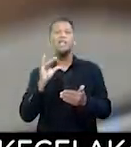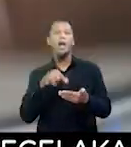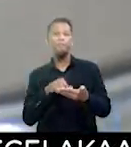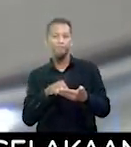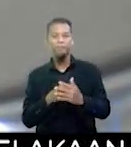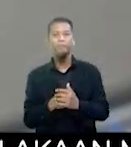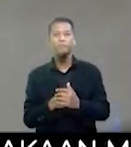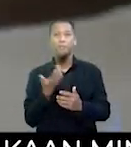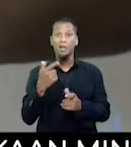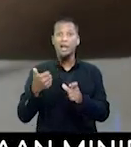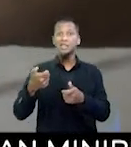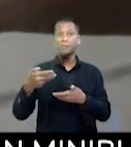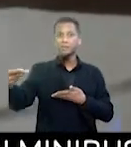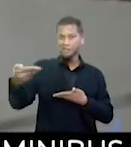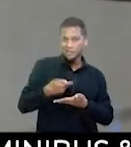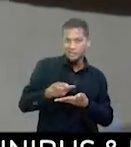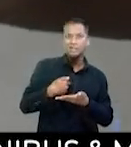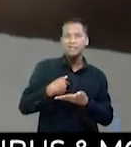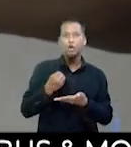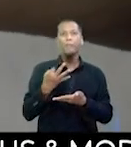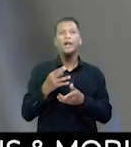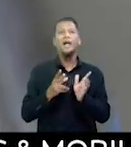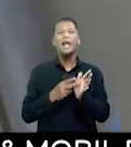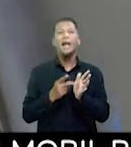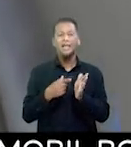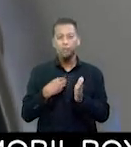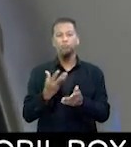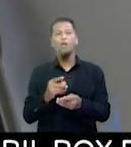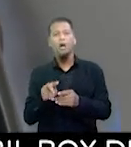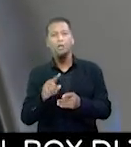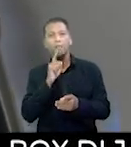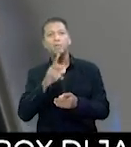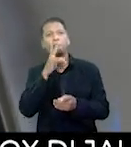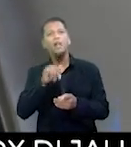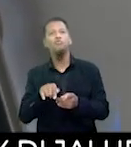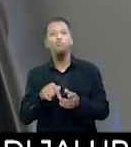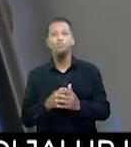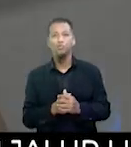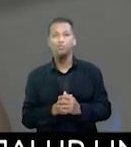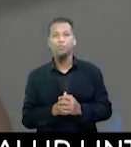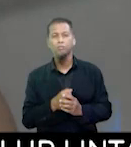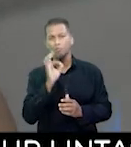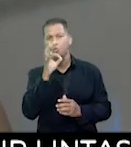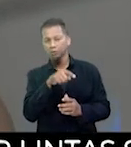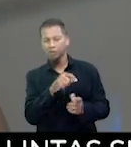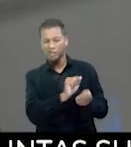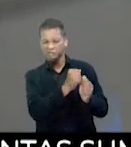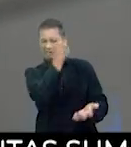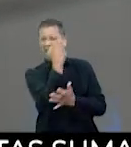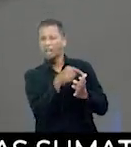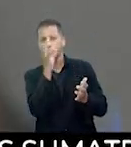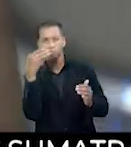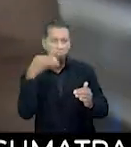ponsel, nomor rekening bank ternyata palsu dan uang di tabungan korban telah raib. Polisi mendalami modus kejahatan perbankan dan